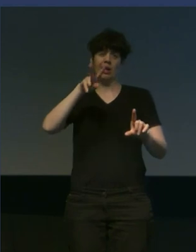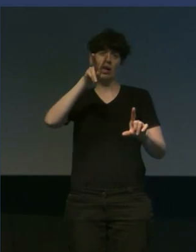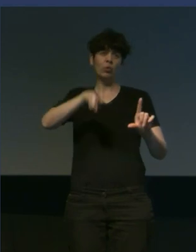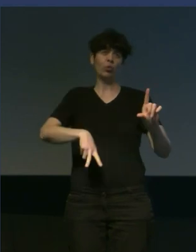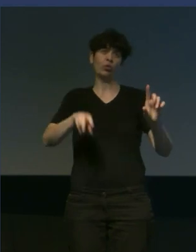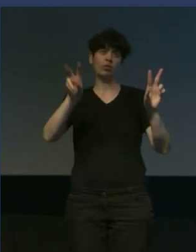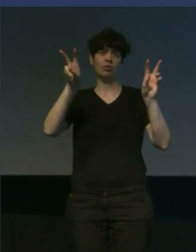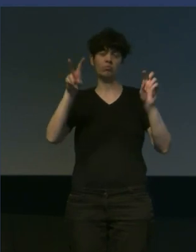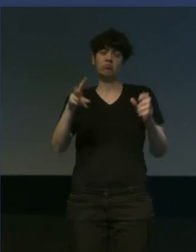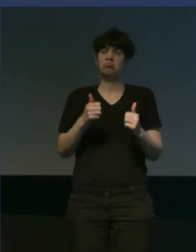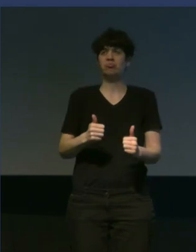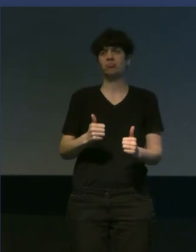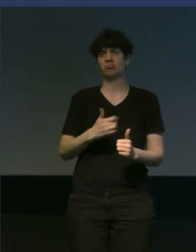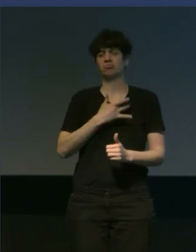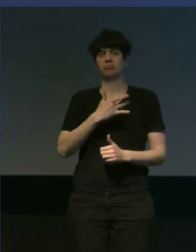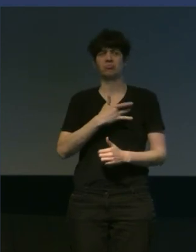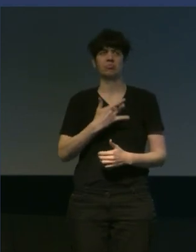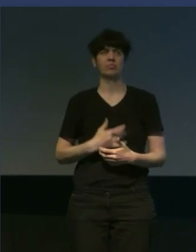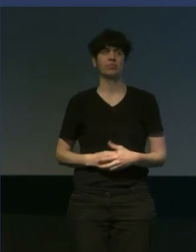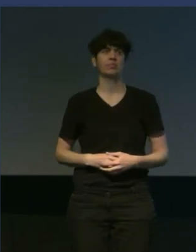inquiétants.